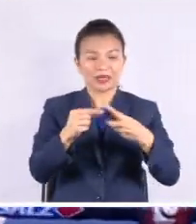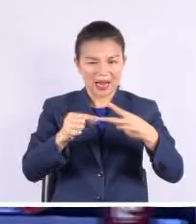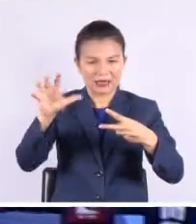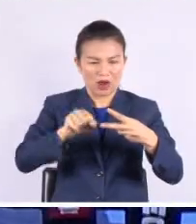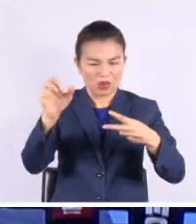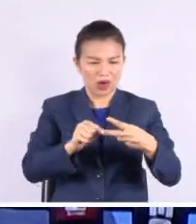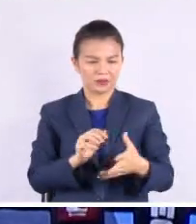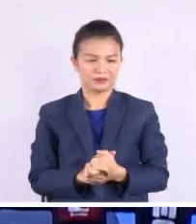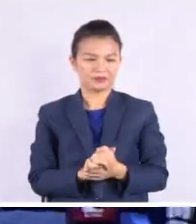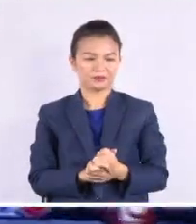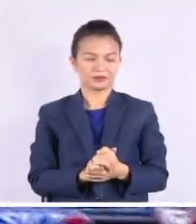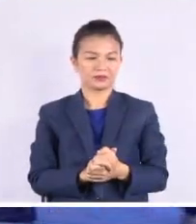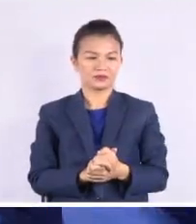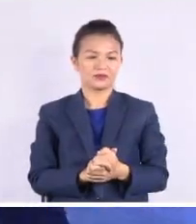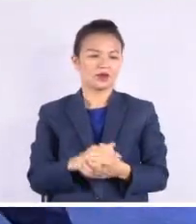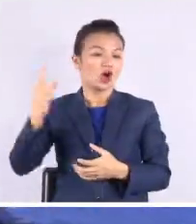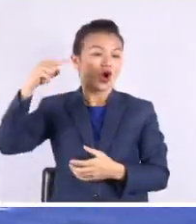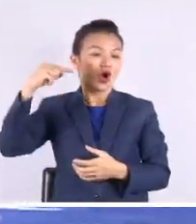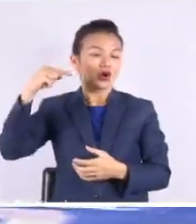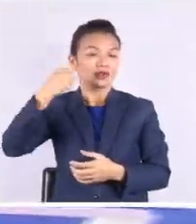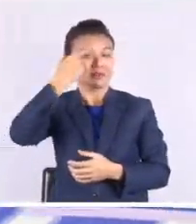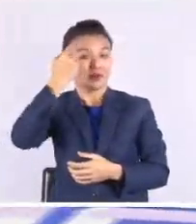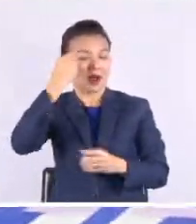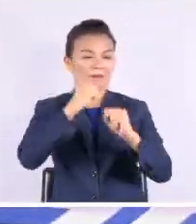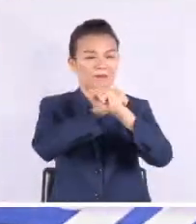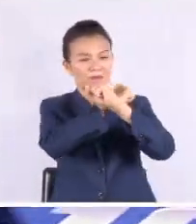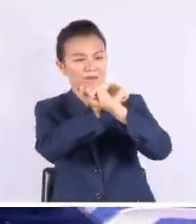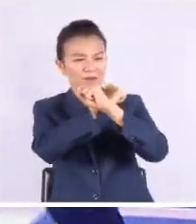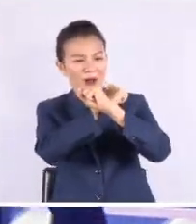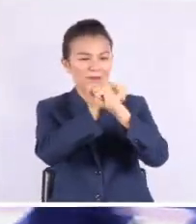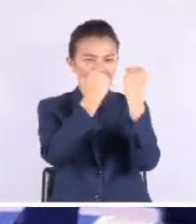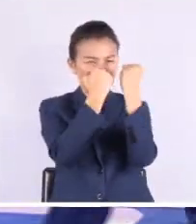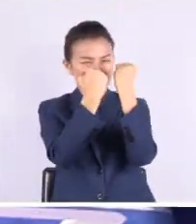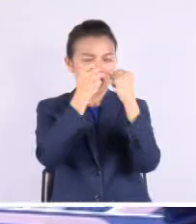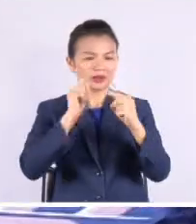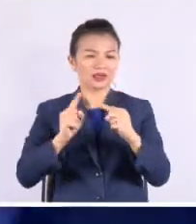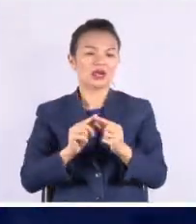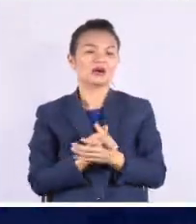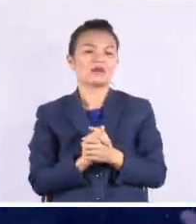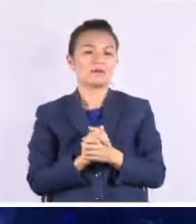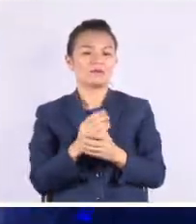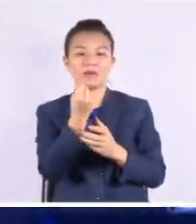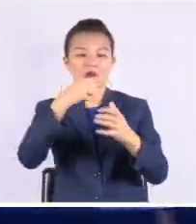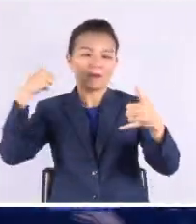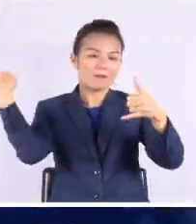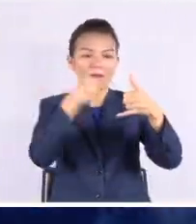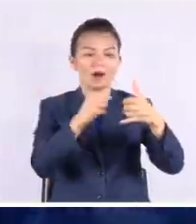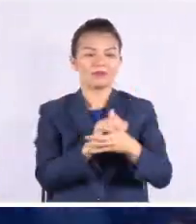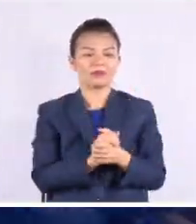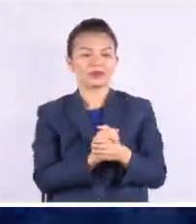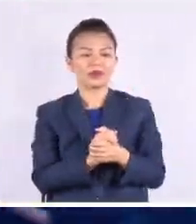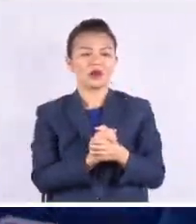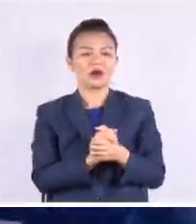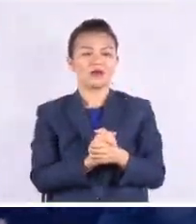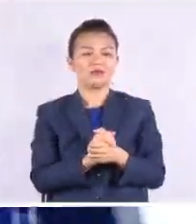นี่ฮะก็จะมีขาตั้งรับในครับคุณเอสพยายามที่จะชกหรือว่าจะมีขานี่หมัดเร็วมากนะครับพกไปนี่สร้าง